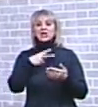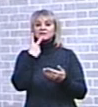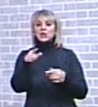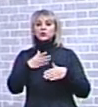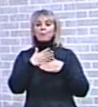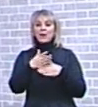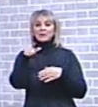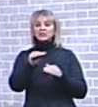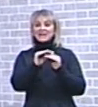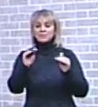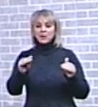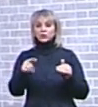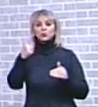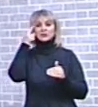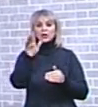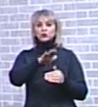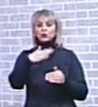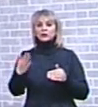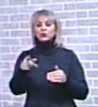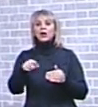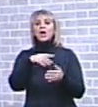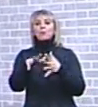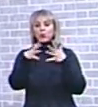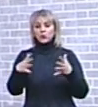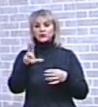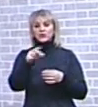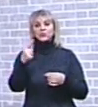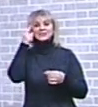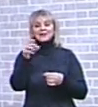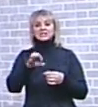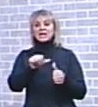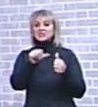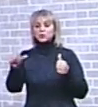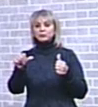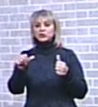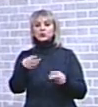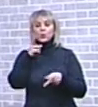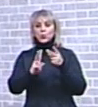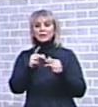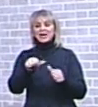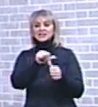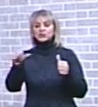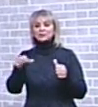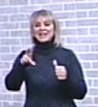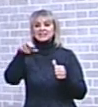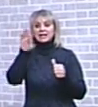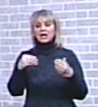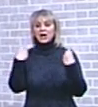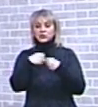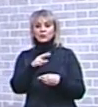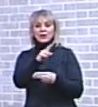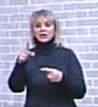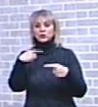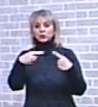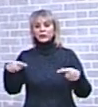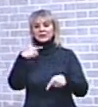помогает ребятам узнать друг о друге гораздо больше, да, узнать об особенностях кухни, особенностях национального костюма, каких-то